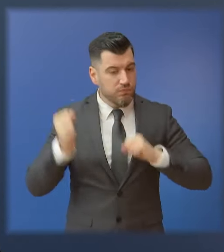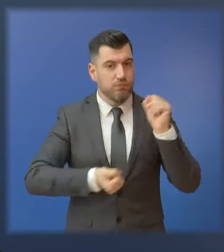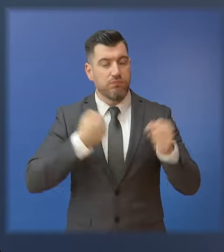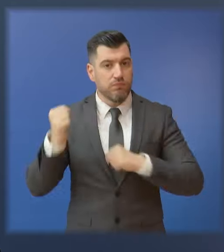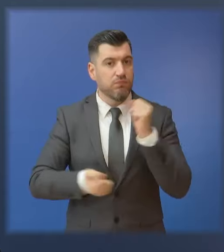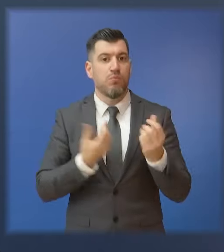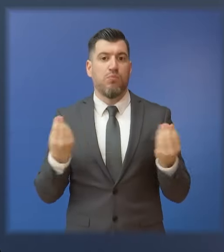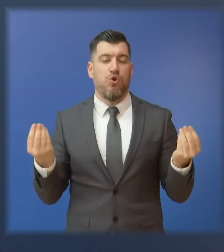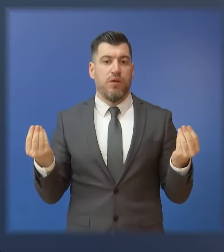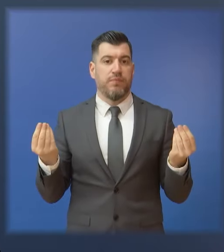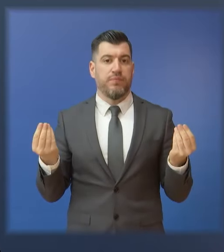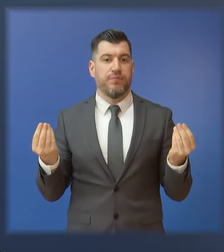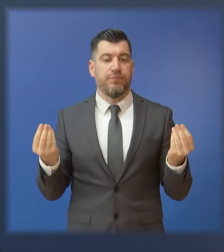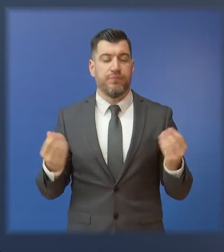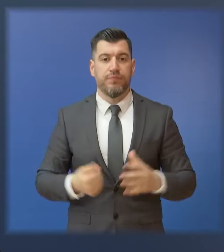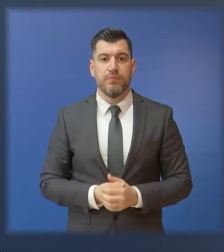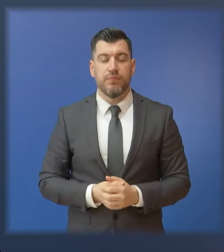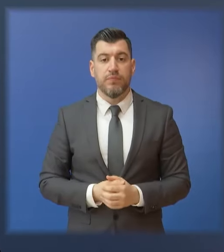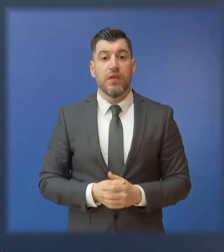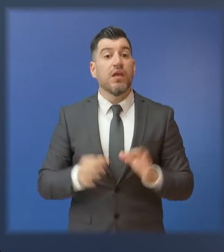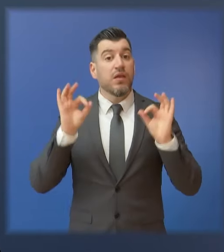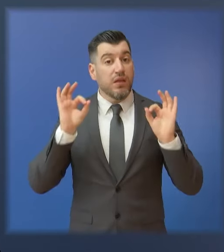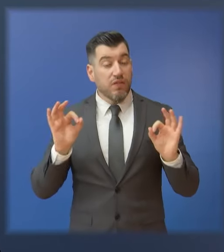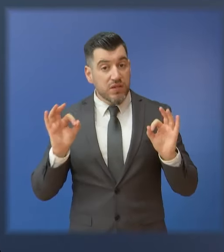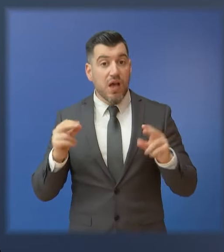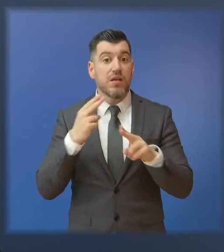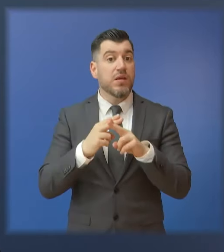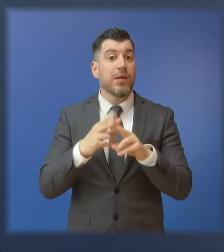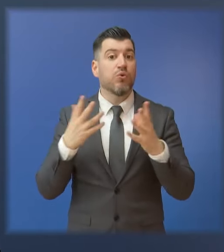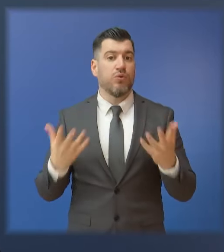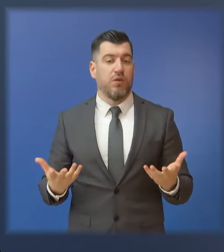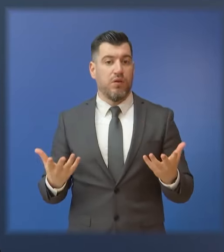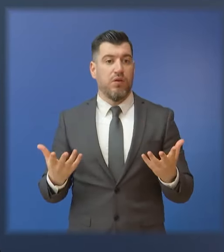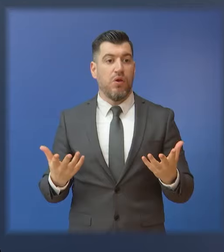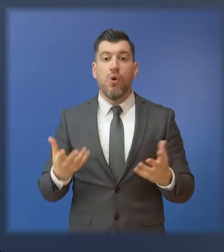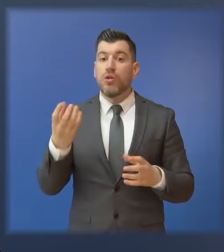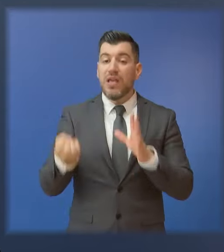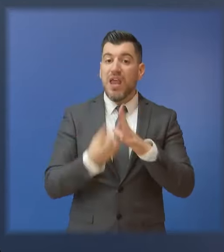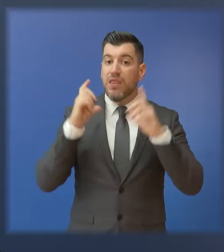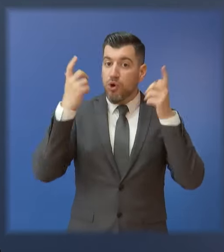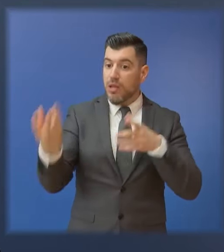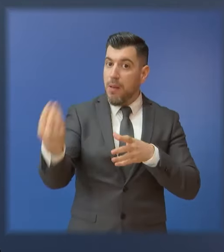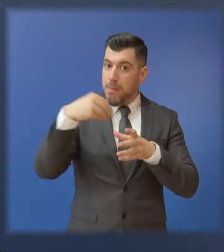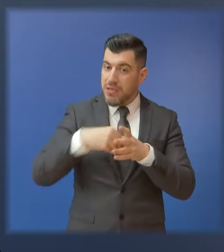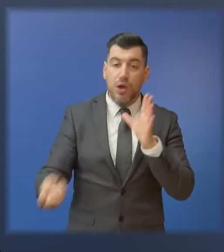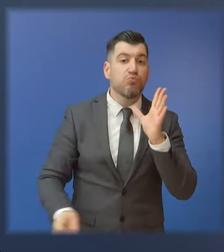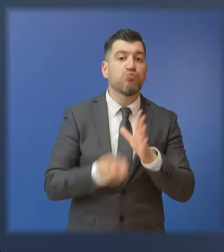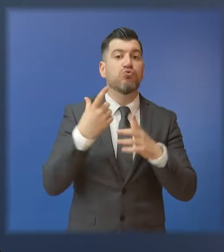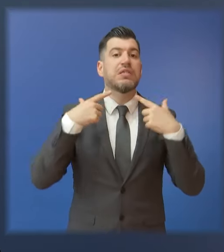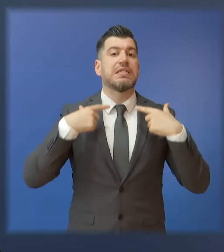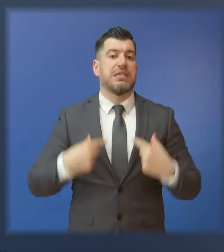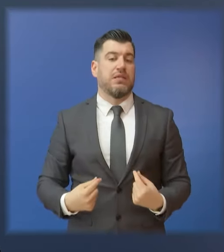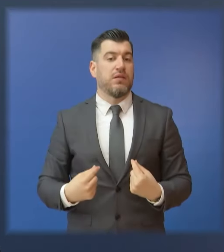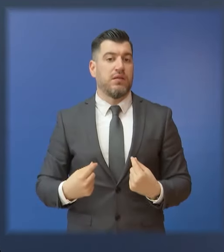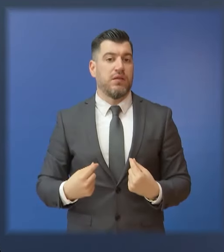δημοκρατίας οι άνθρωποι που ήτανε πάντοτε εκεί αλλά οφείλεται και στο γεγονός ότι έχουν έρθει νέα στελέχη τα τελευταία χρόνια στο κόμμα και έχουν μεγαλώσει